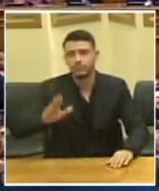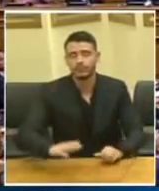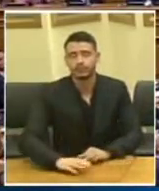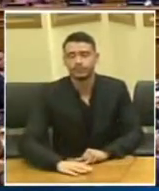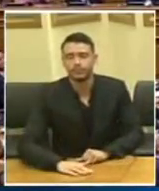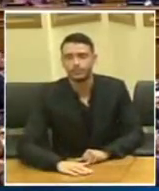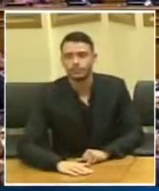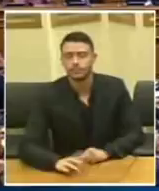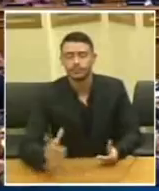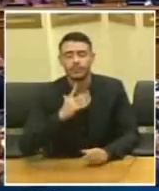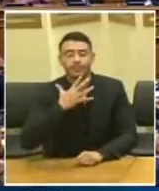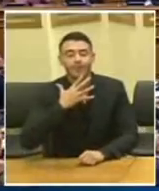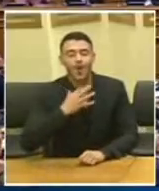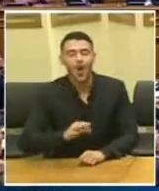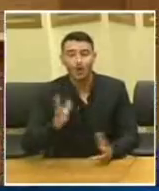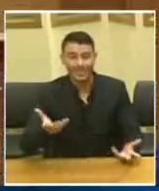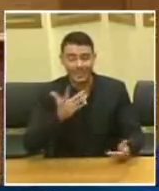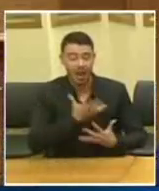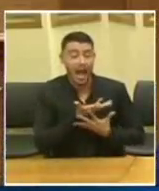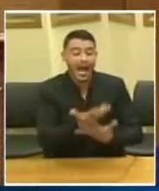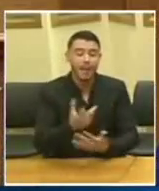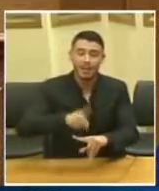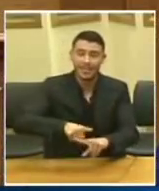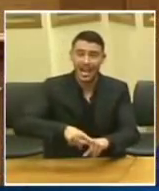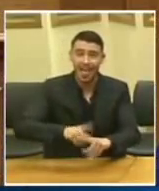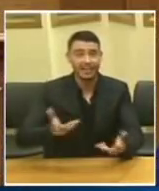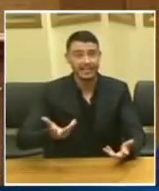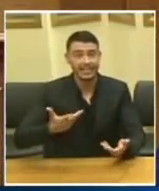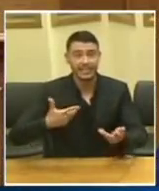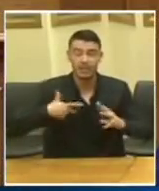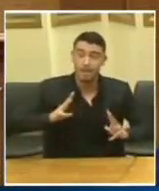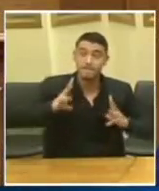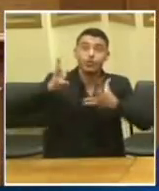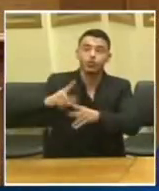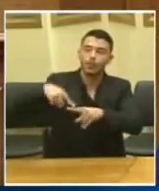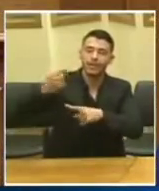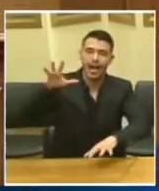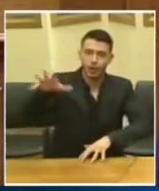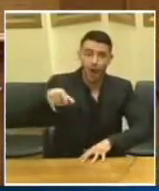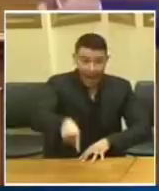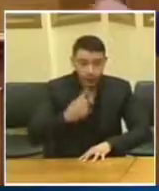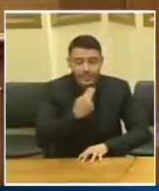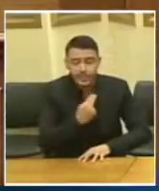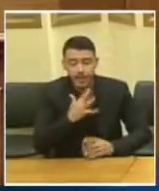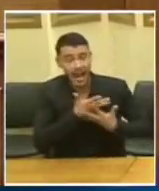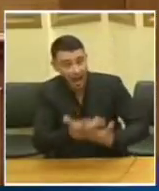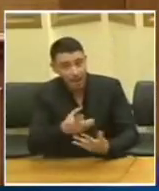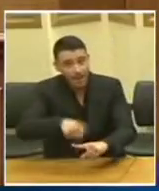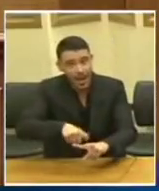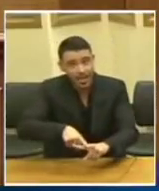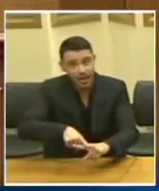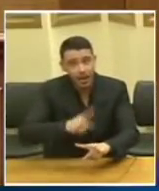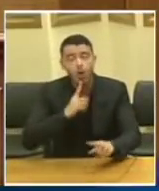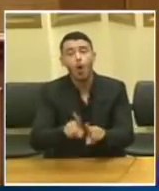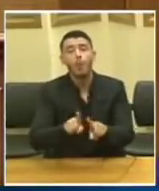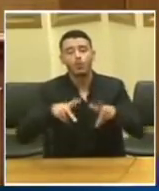Γιατί δεν είναι πατριωτισμός το μίσος προς τις πατρίδες των άλλων. Δεν είναι πατριωτισμός, όπως είπε και ο Υπουργός των